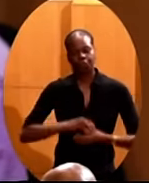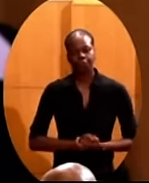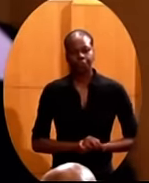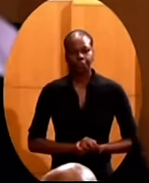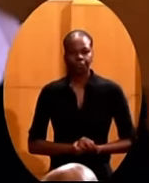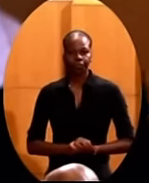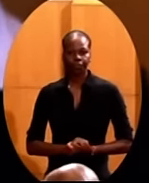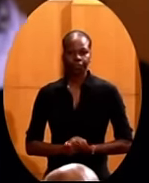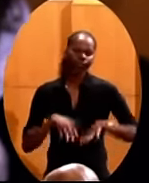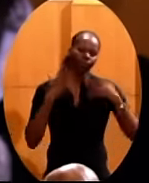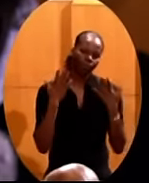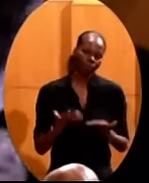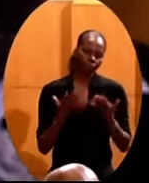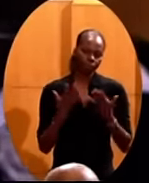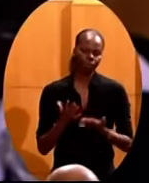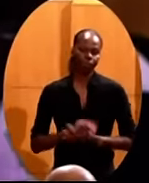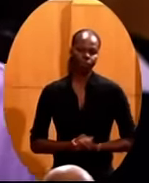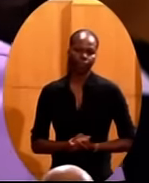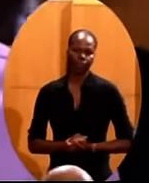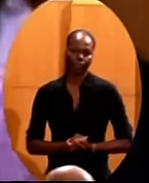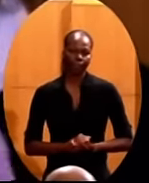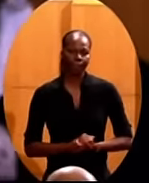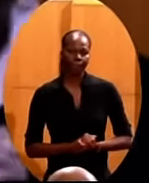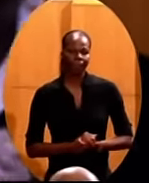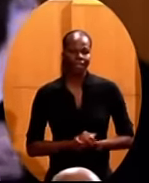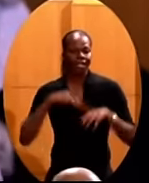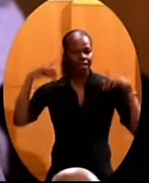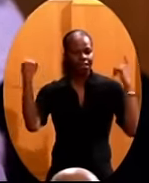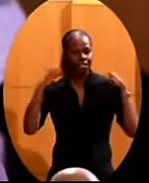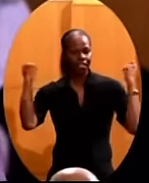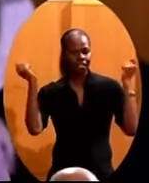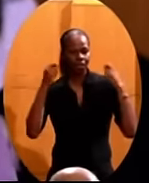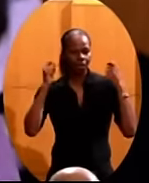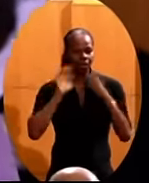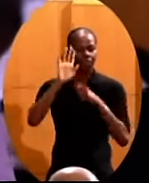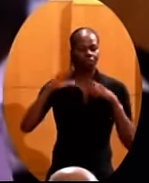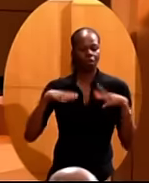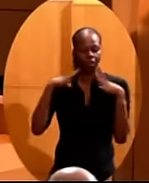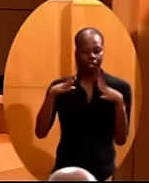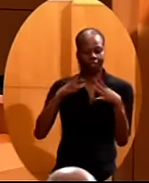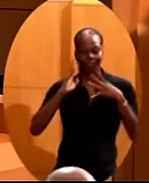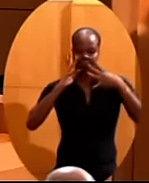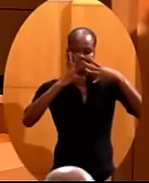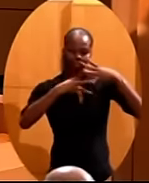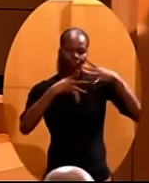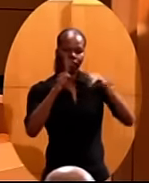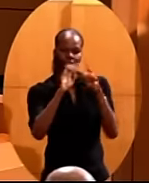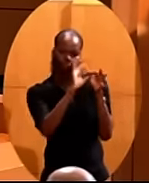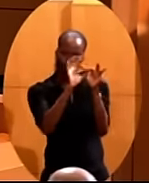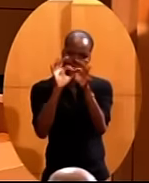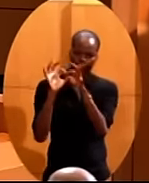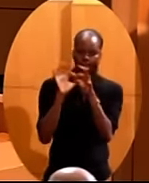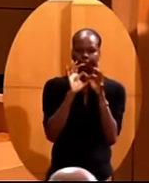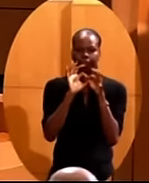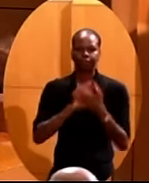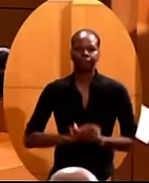direction aujourd'hui c'est donc la victoire de l'engagement de la transparence et dans